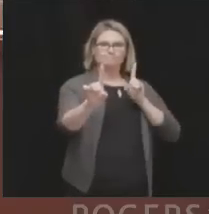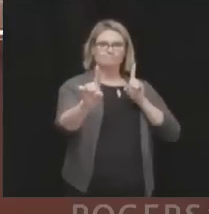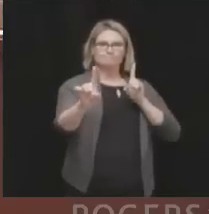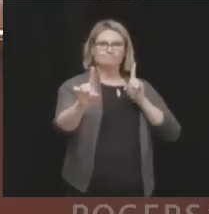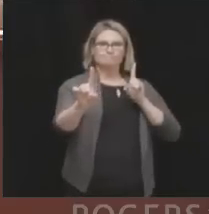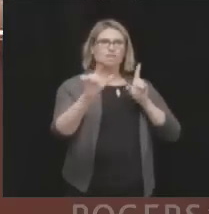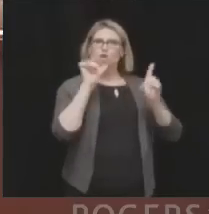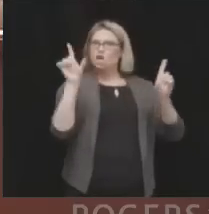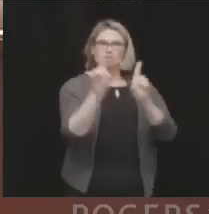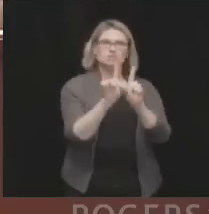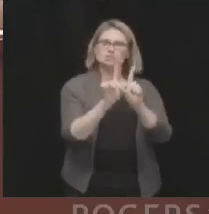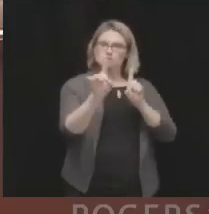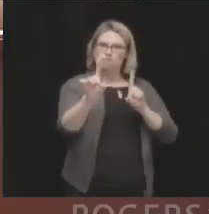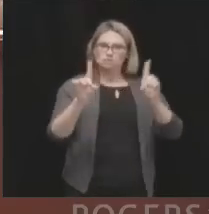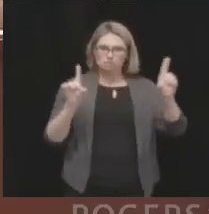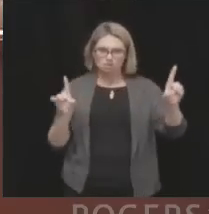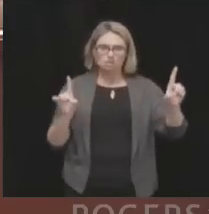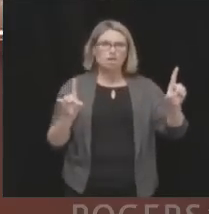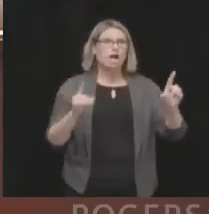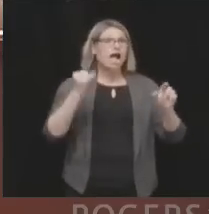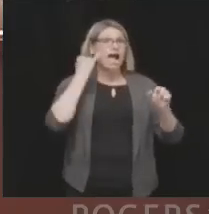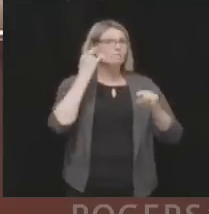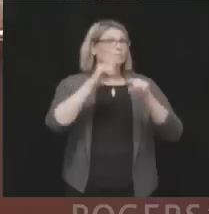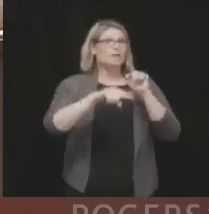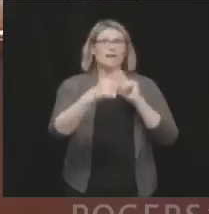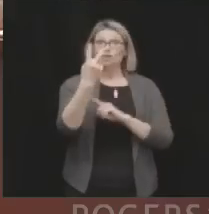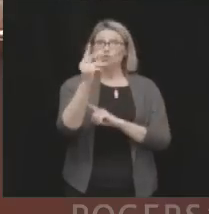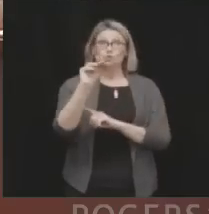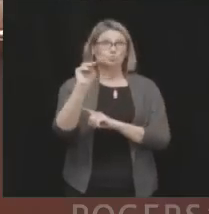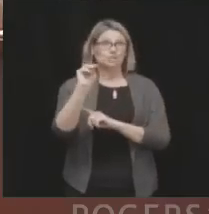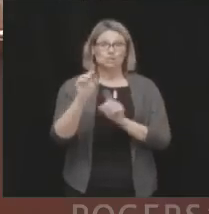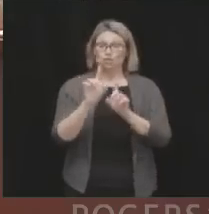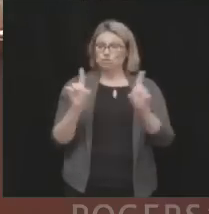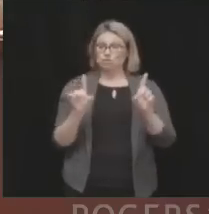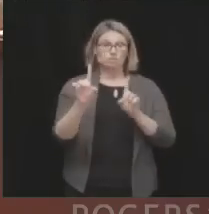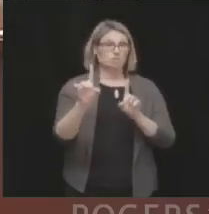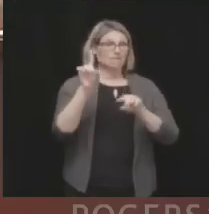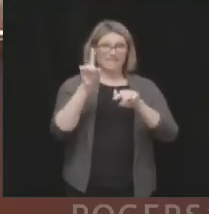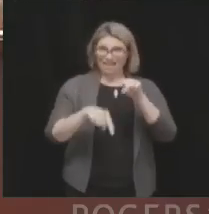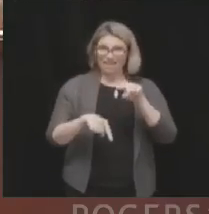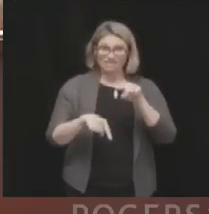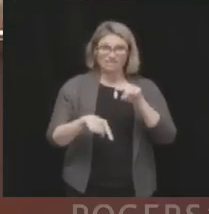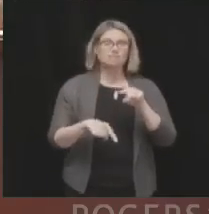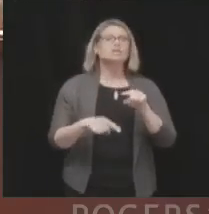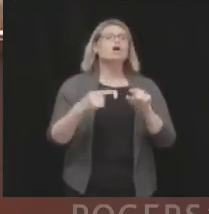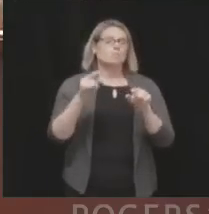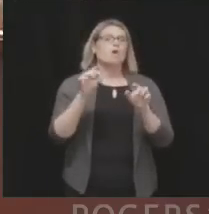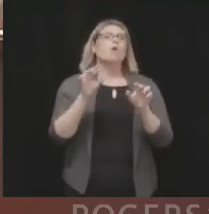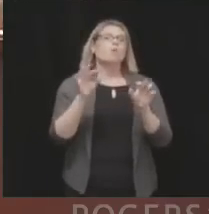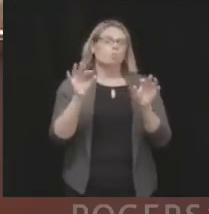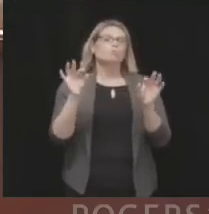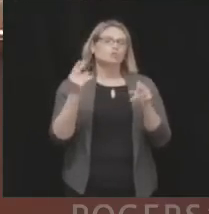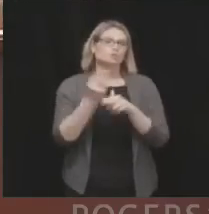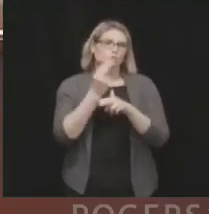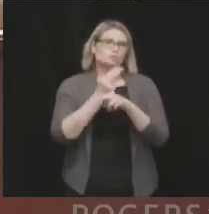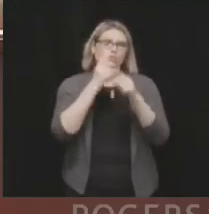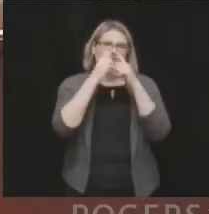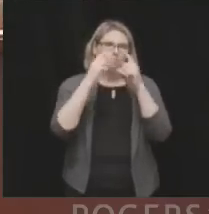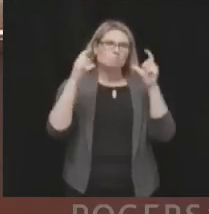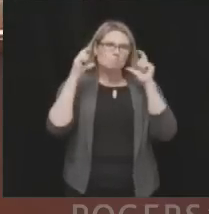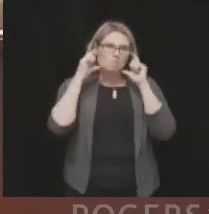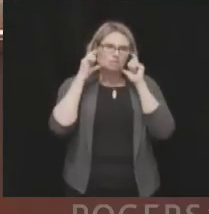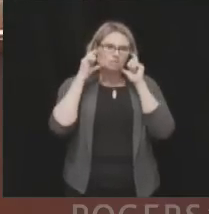Des 118 cas signalés jusqu'à présent, seuls 11 demeurent actifs. À l'heure actuelle, 4 personnes du Nouveau-Brunswick infectées